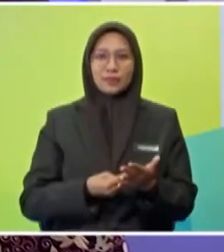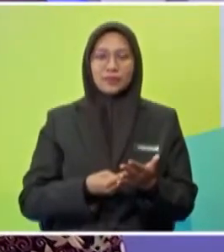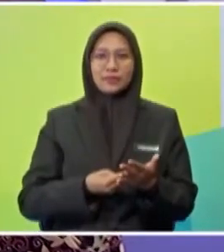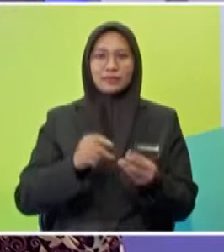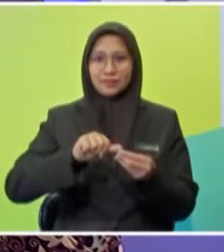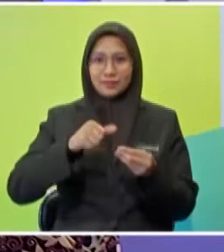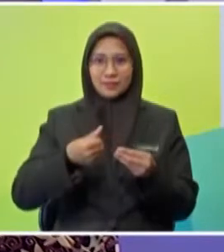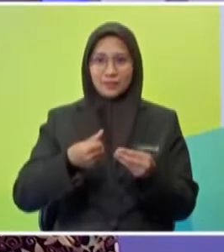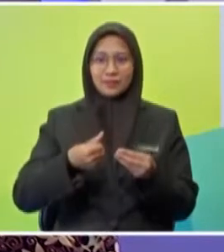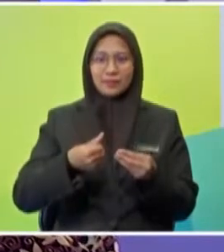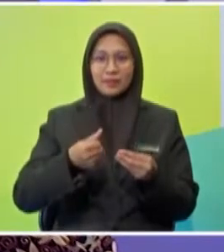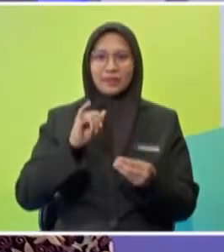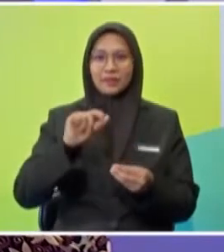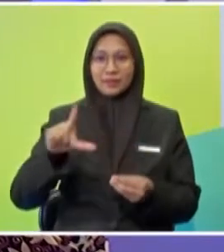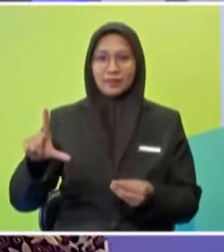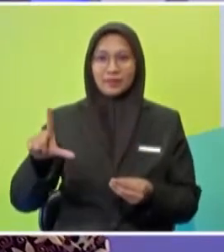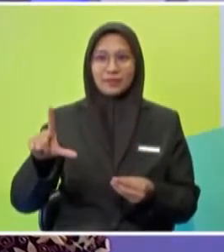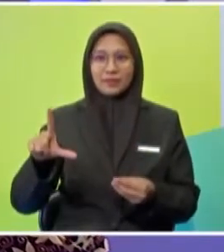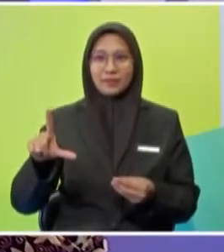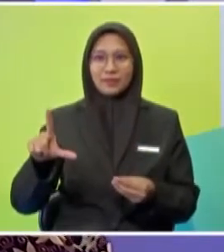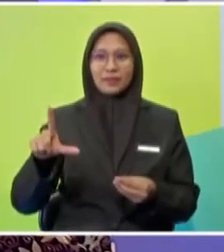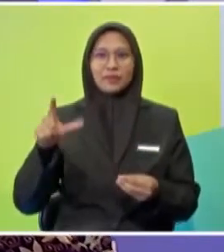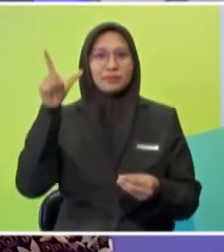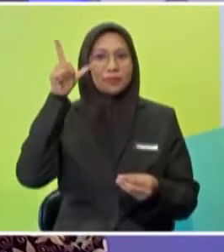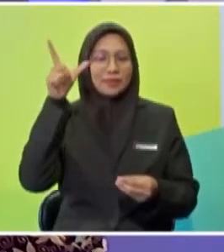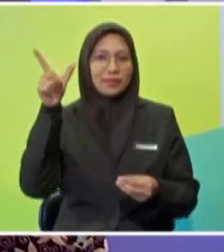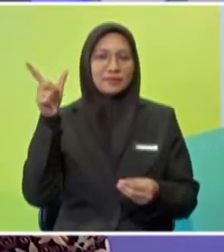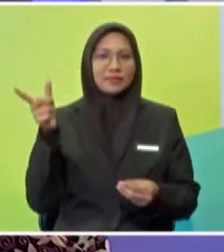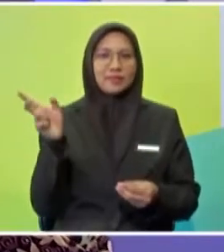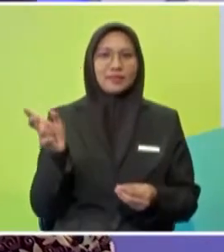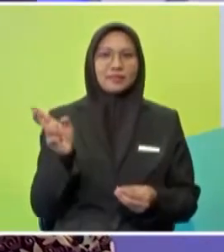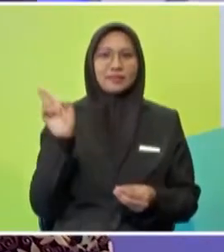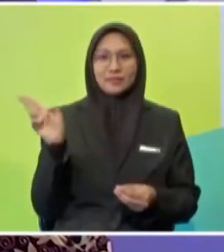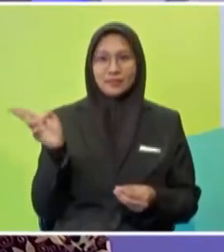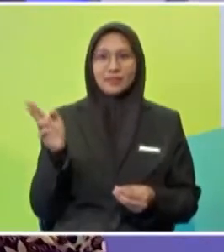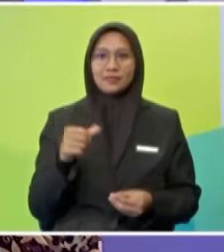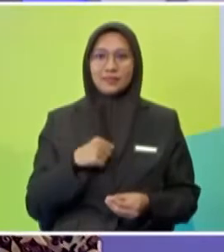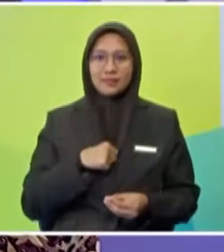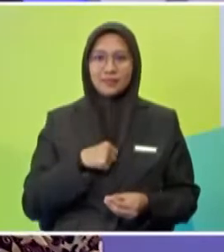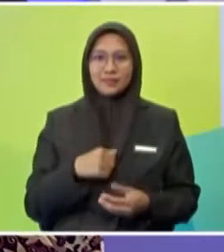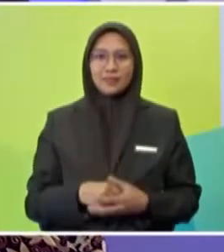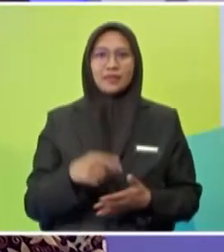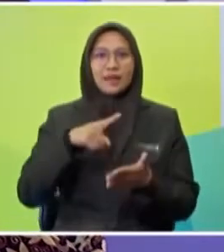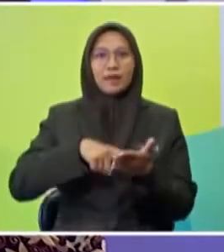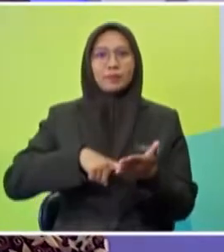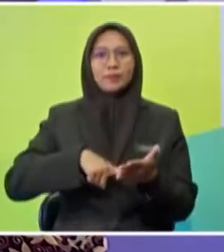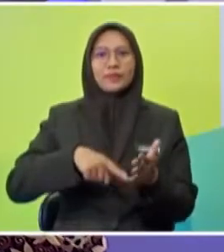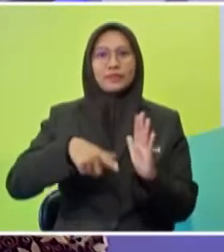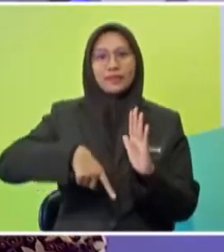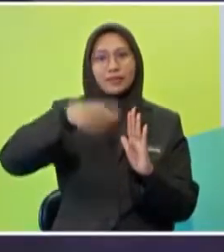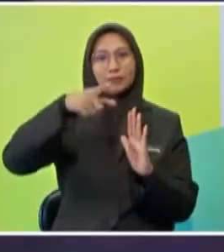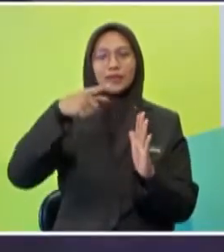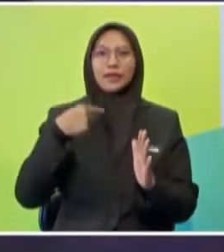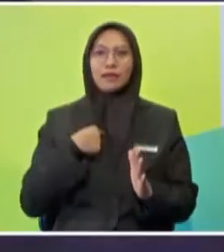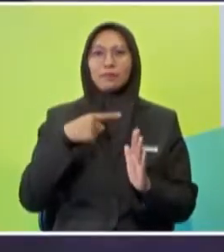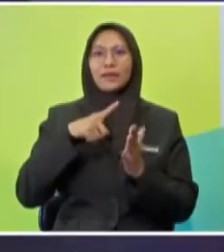Jadi sejarah itu akan membuatkan kita tahu asal-usul kita, siapakah diri kita, kelebihan dan kekuatan kita. Ya, betul.